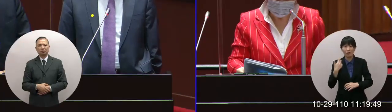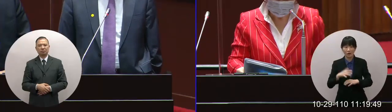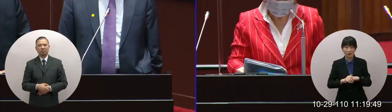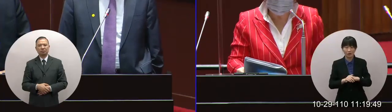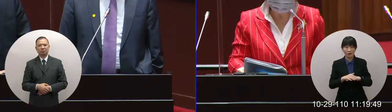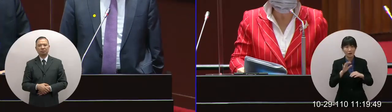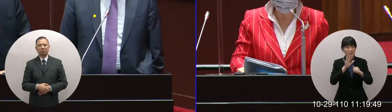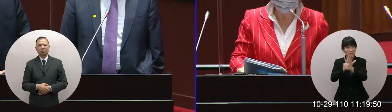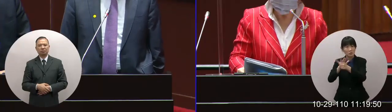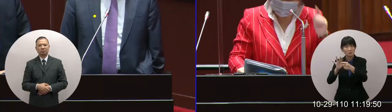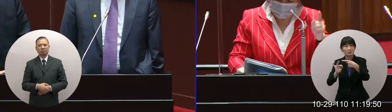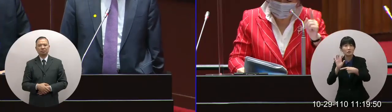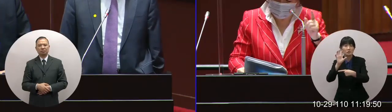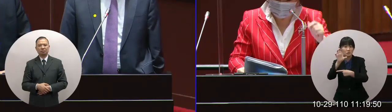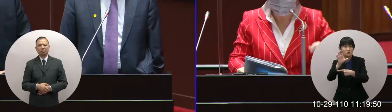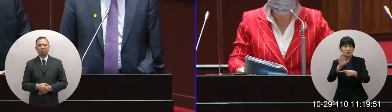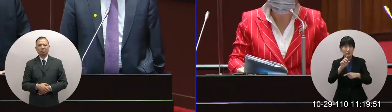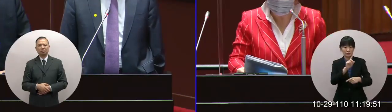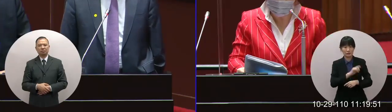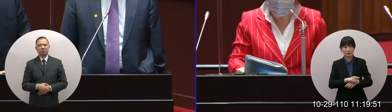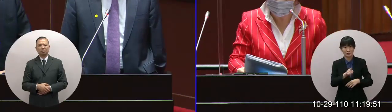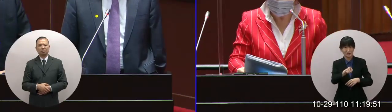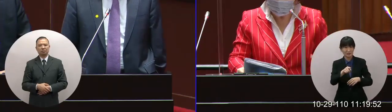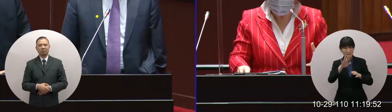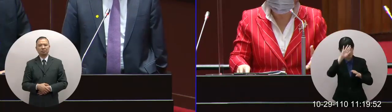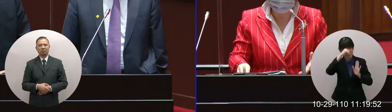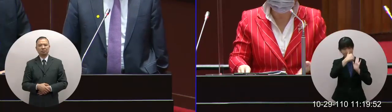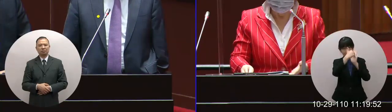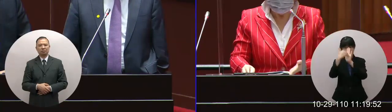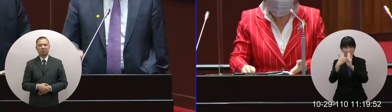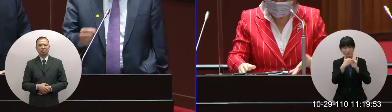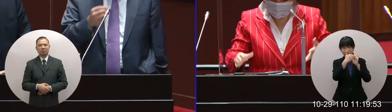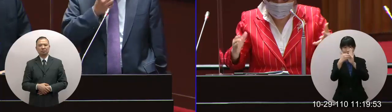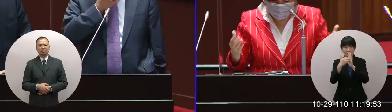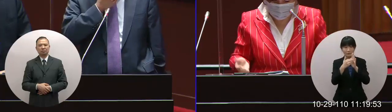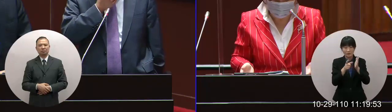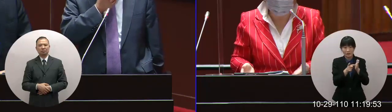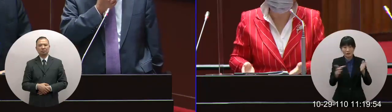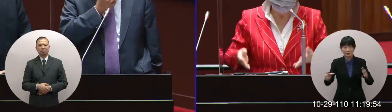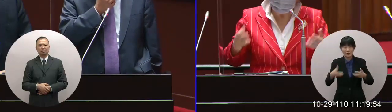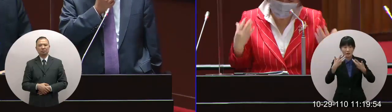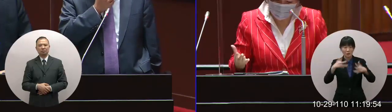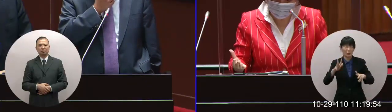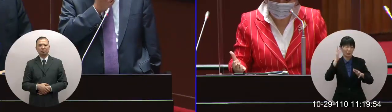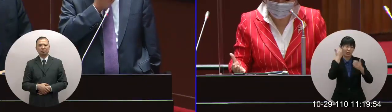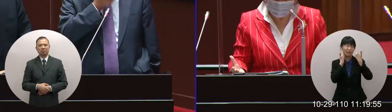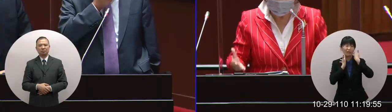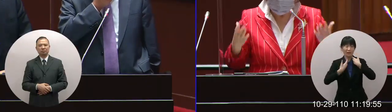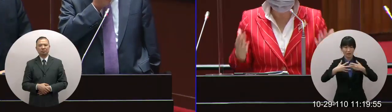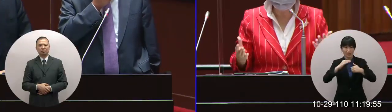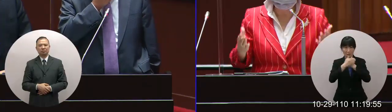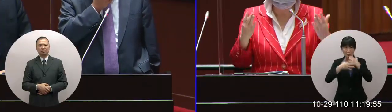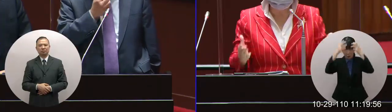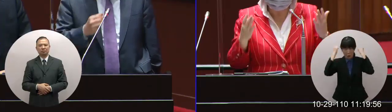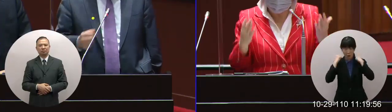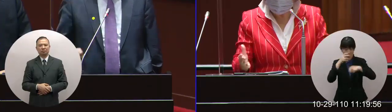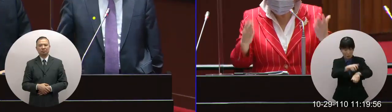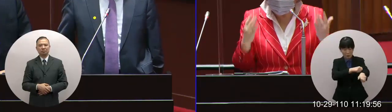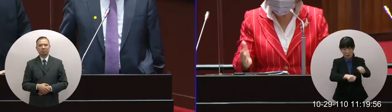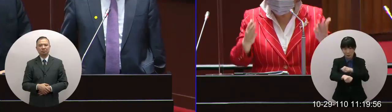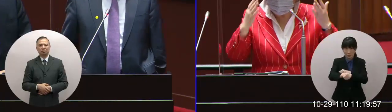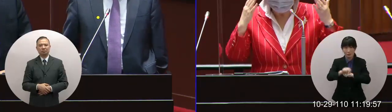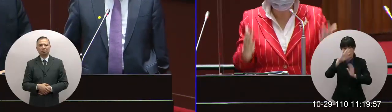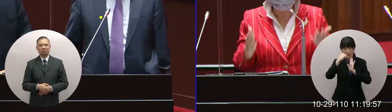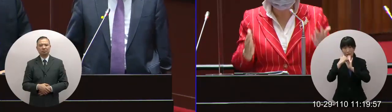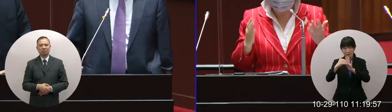酬。这样的思维，你对得起疫情期间穿着满身汗水的防护衣，不忍带着感